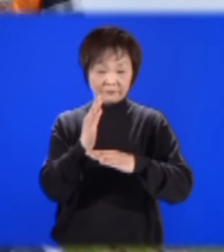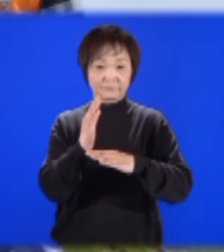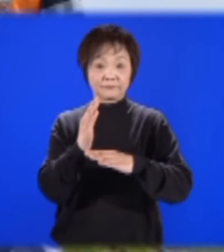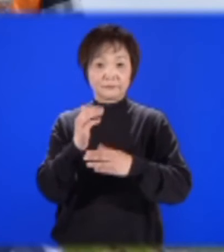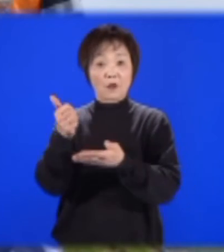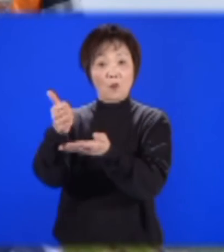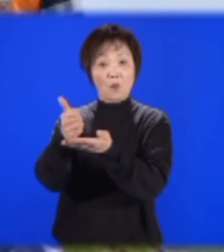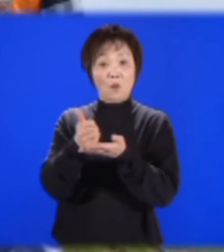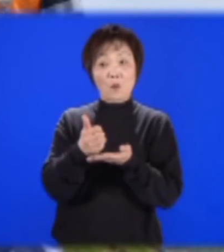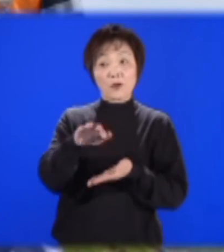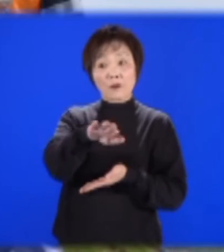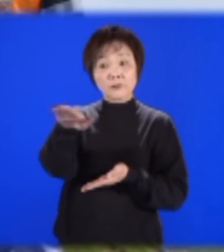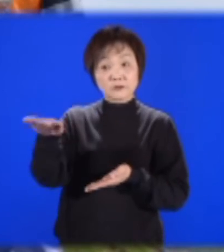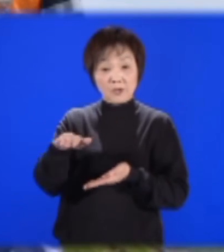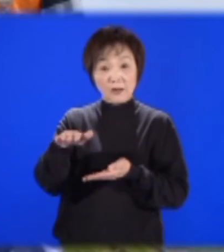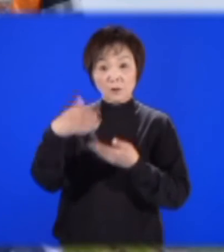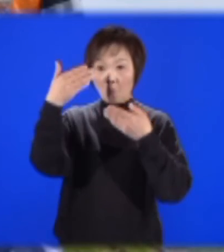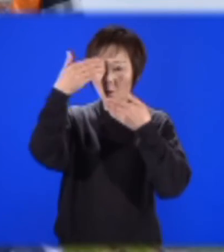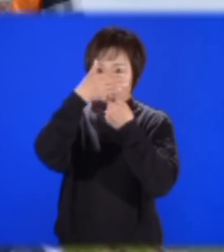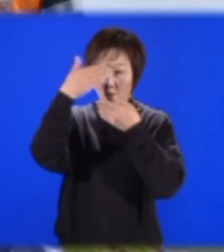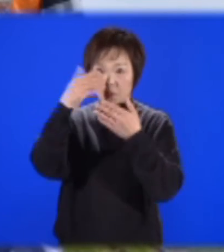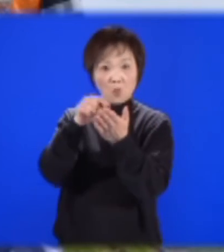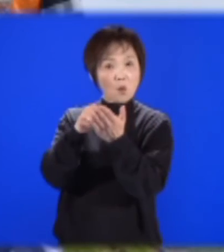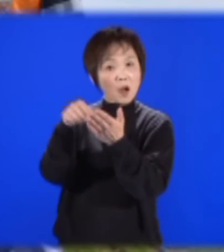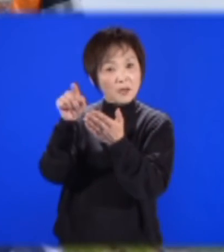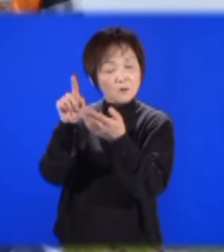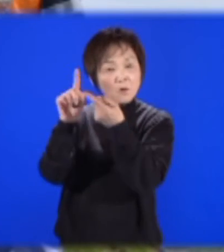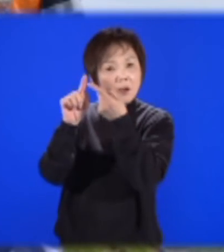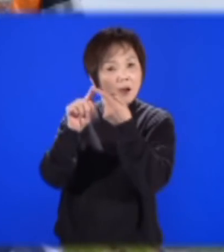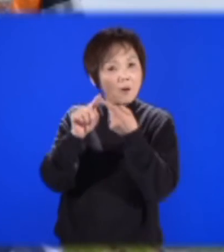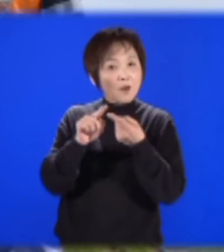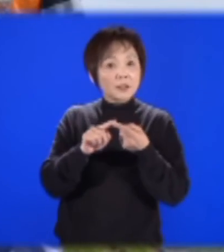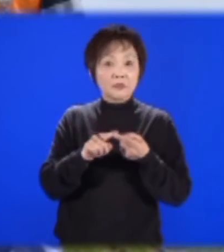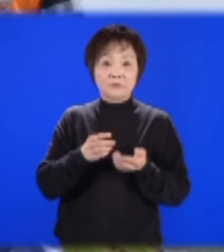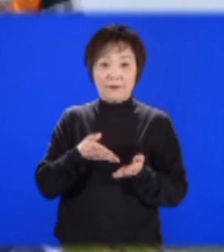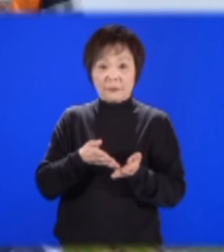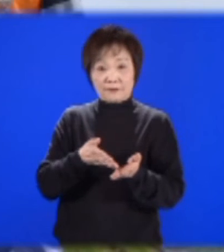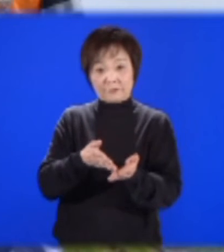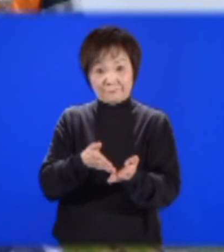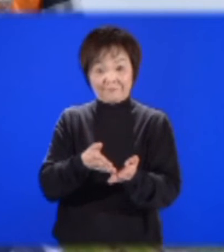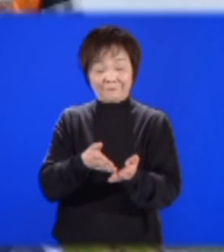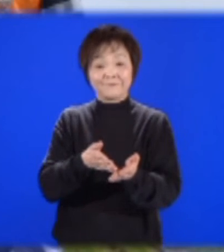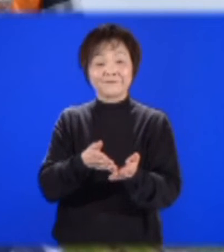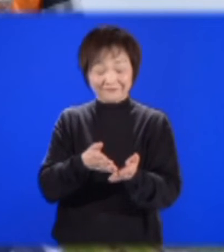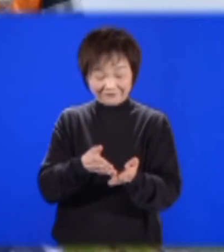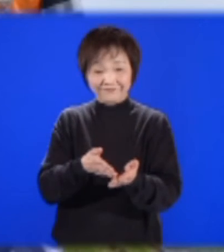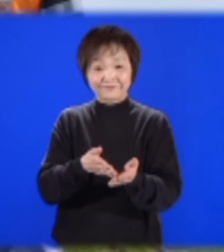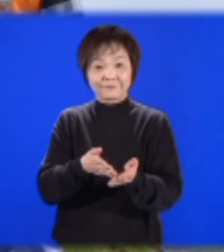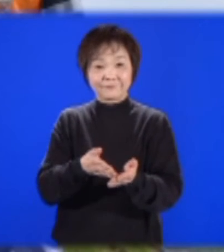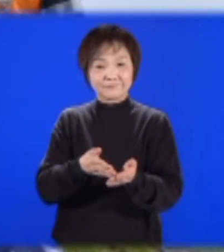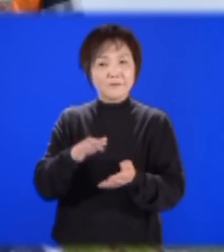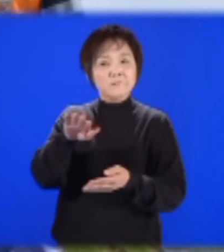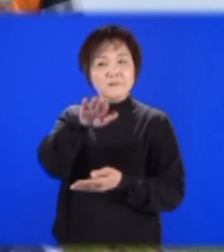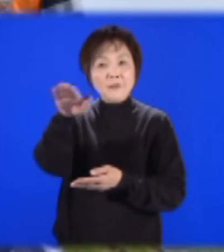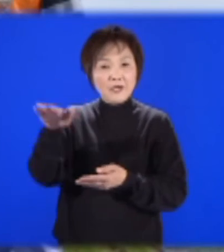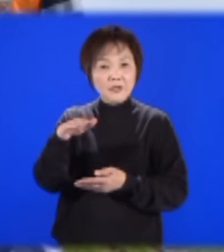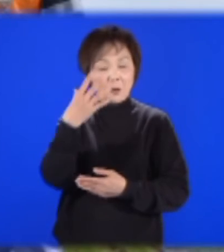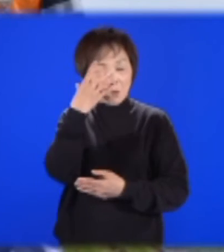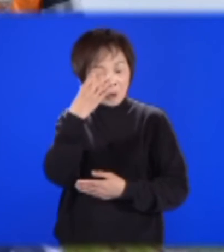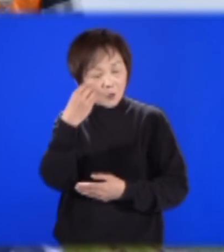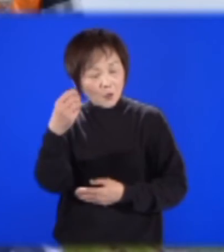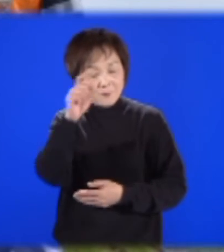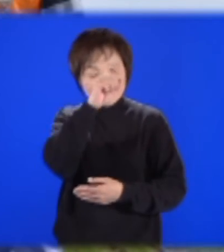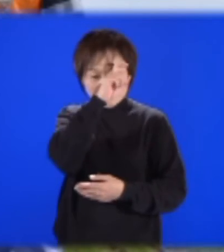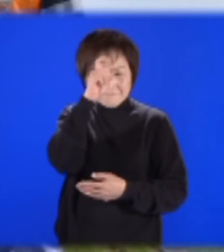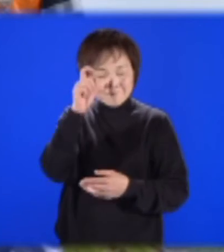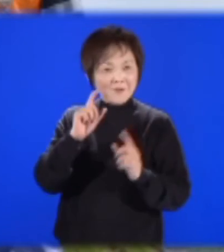お客さんの表情や反応に気を配りながら、一方的に話すことはせず、お客さんの興味や疑